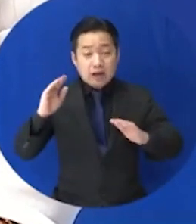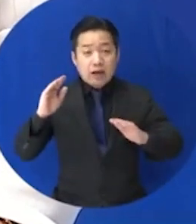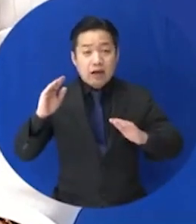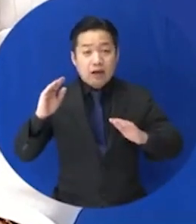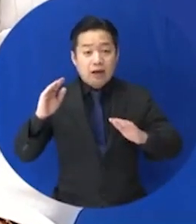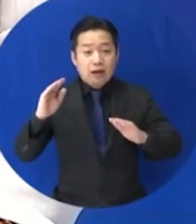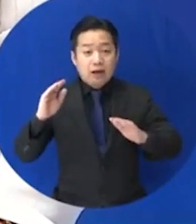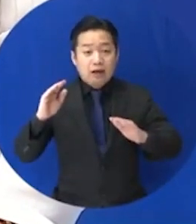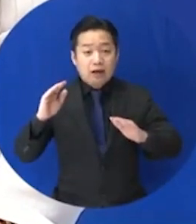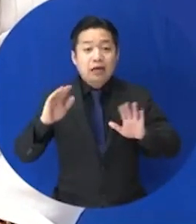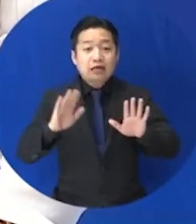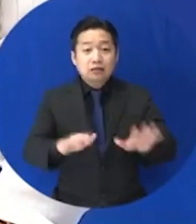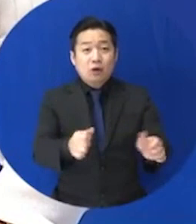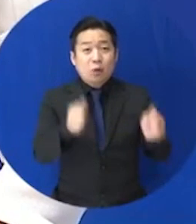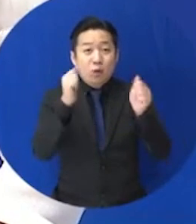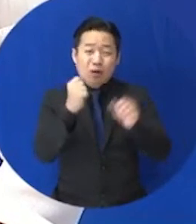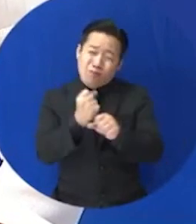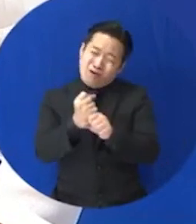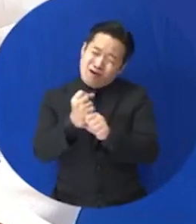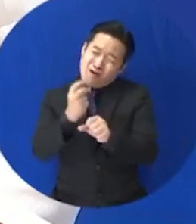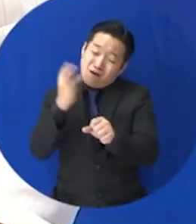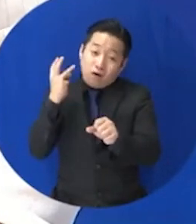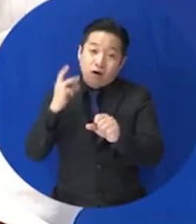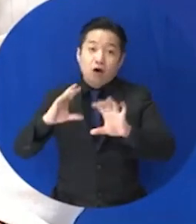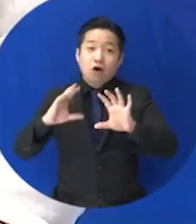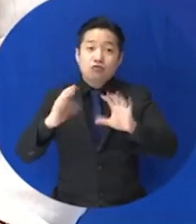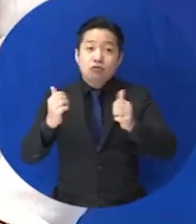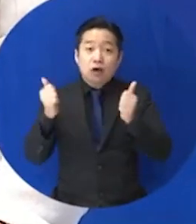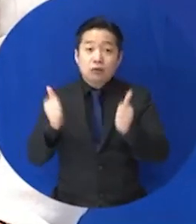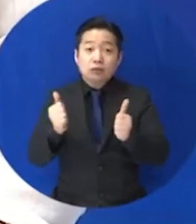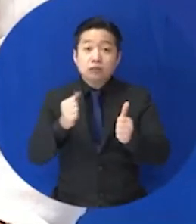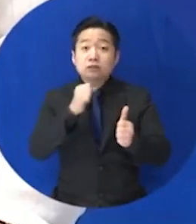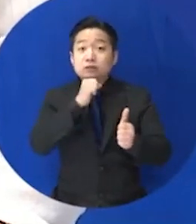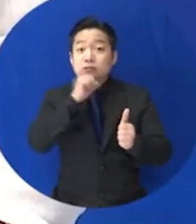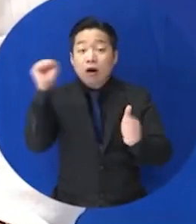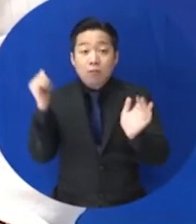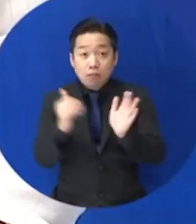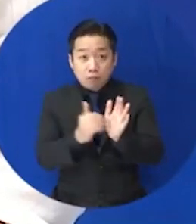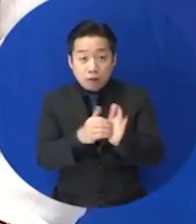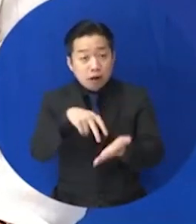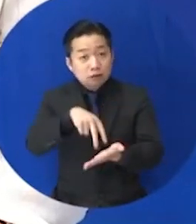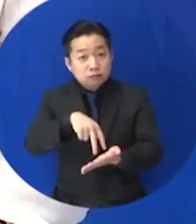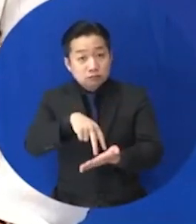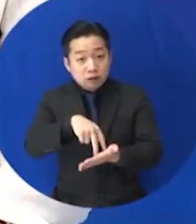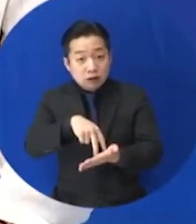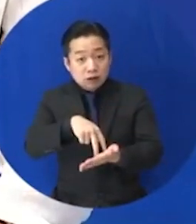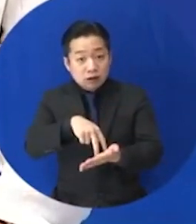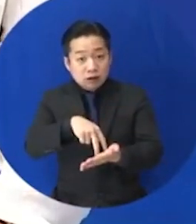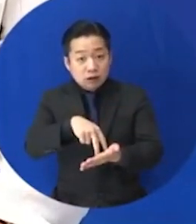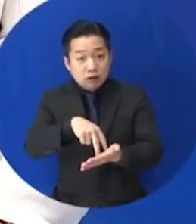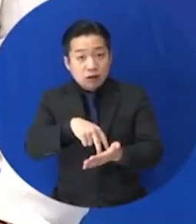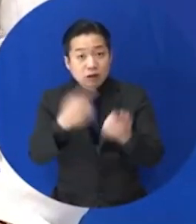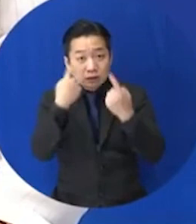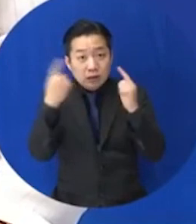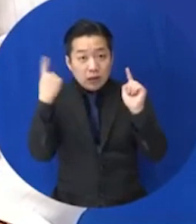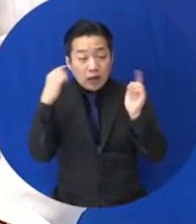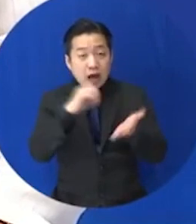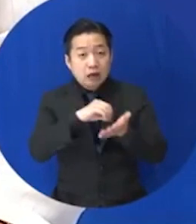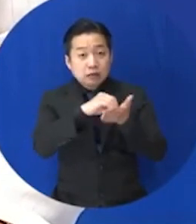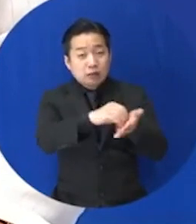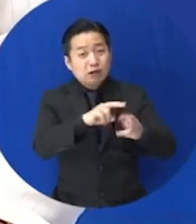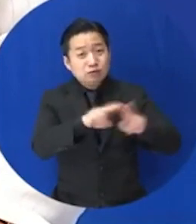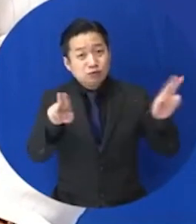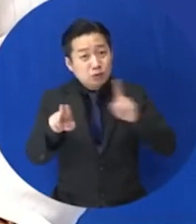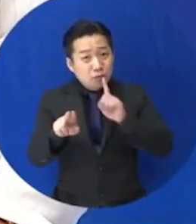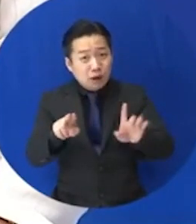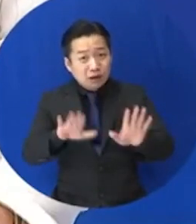지금 졸업한 지 한참 지나서 국가고시까지 합격한 그런 입장에 대해서 입학 취소를